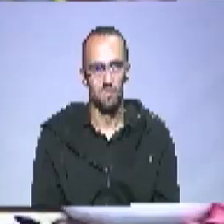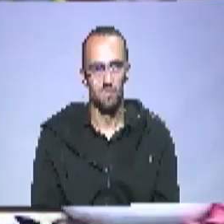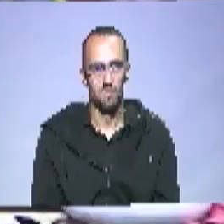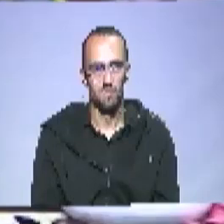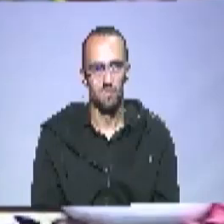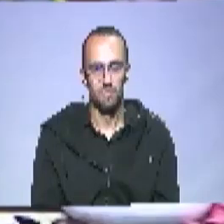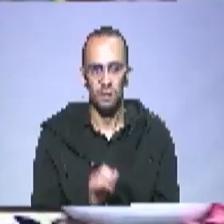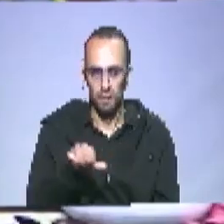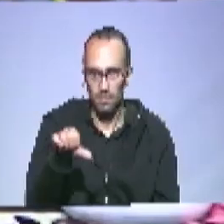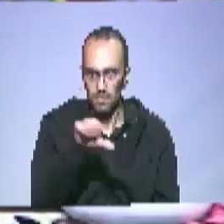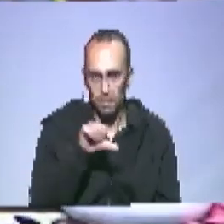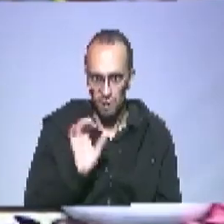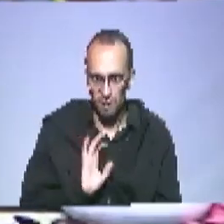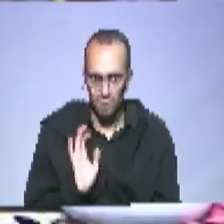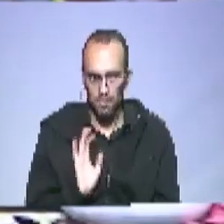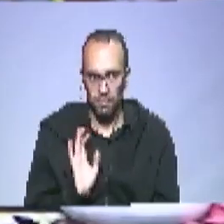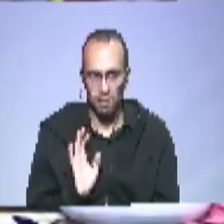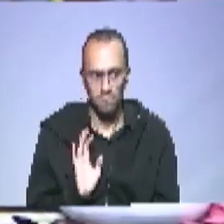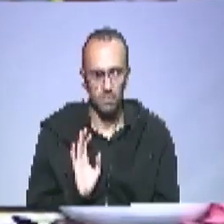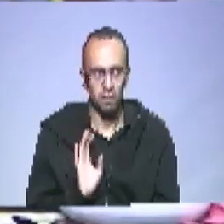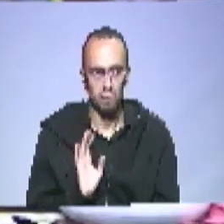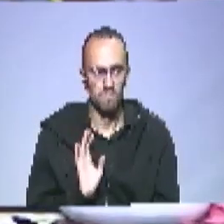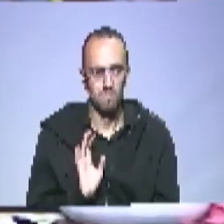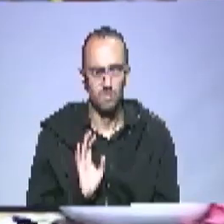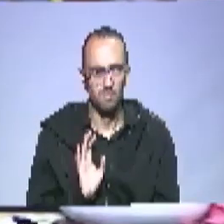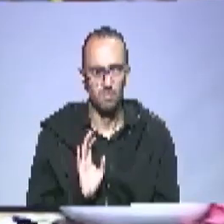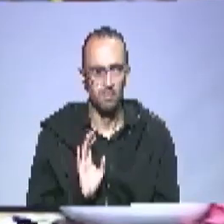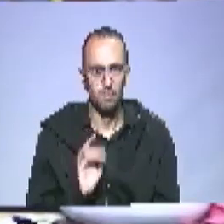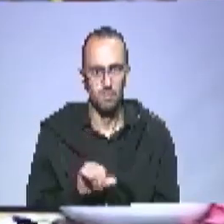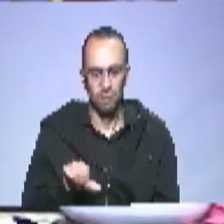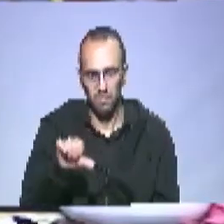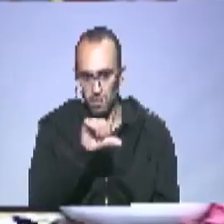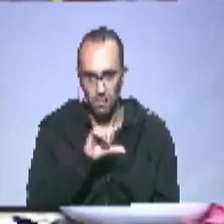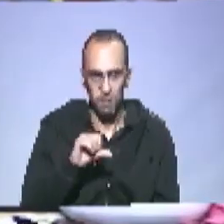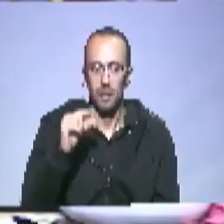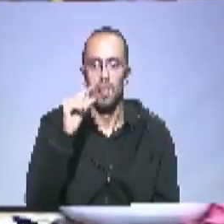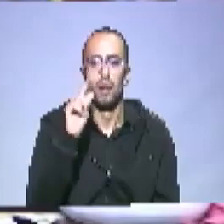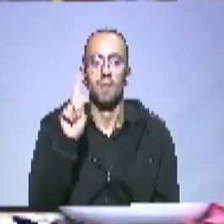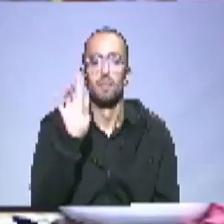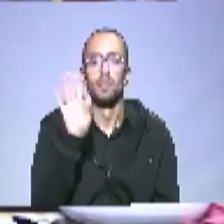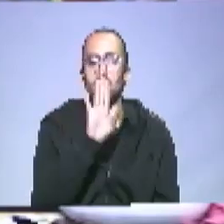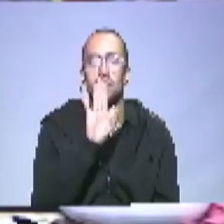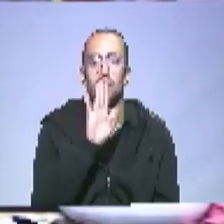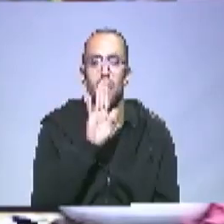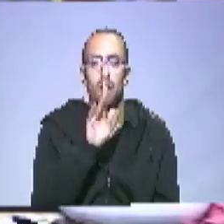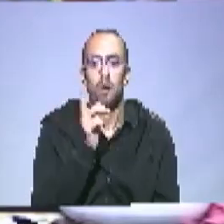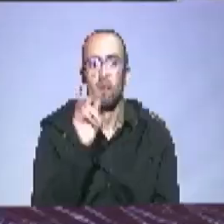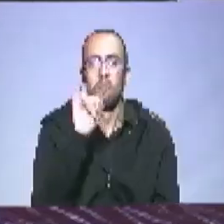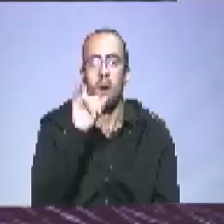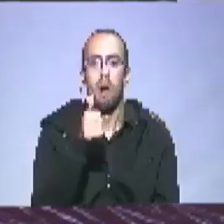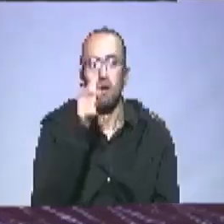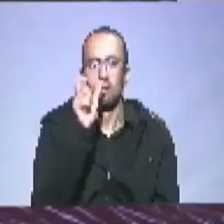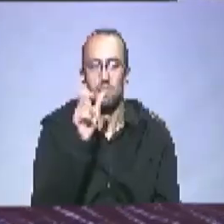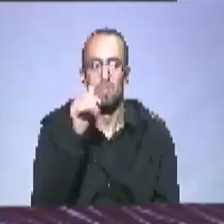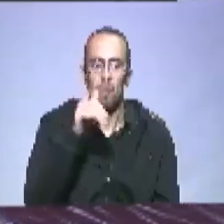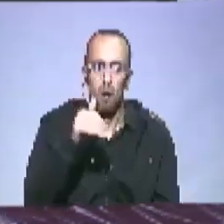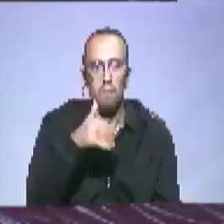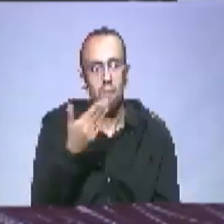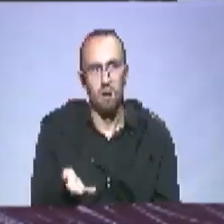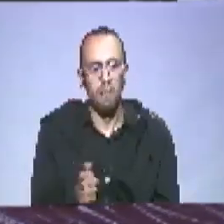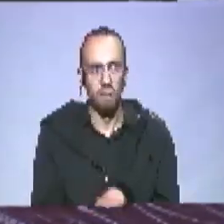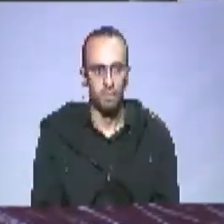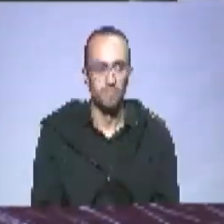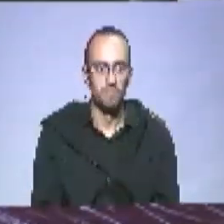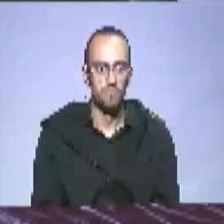احنا مش هنسقيها حاجه دي يا شيف صح؟ لا دي هنحط عليها دبس رمان بس. ايه. اه زي جوه